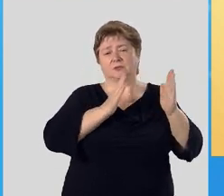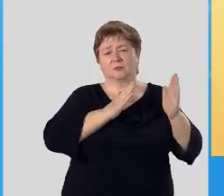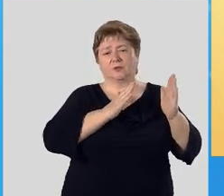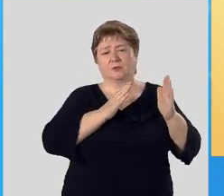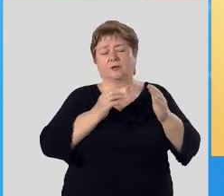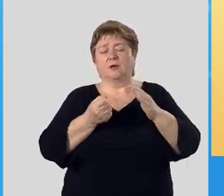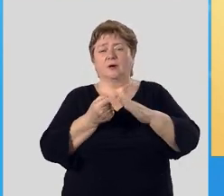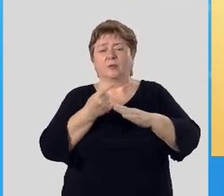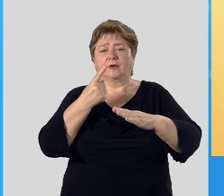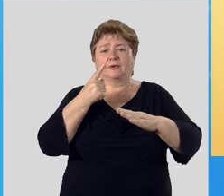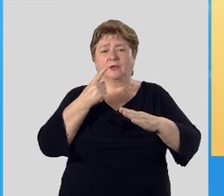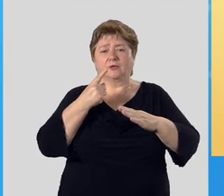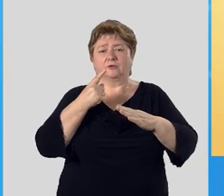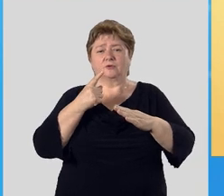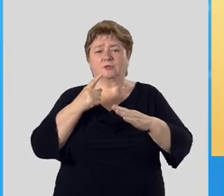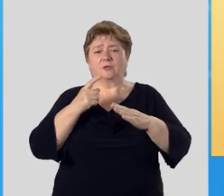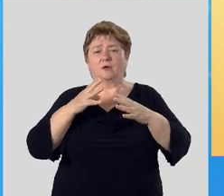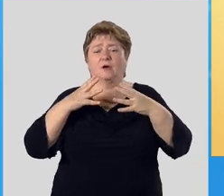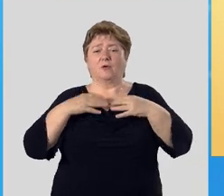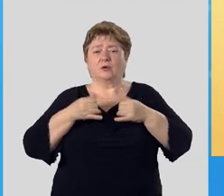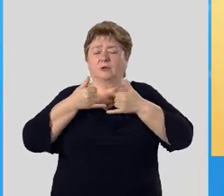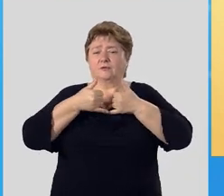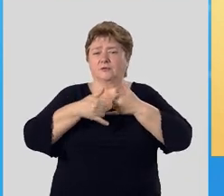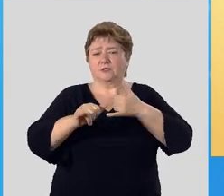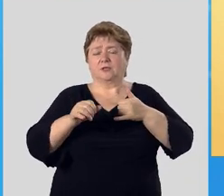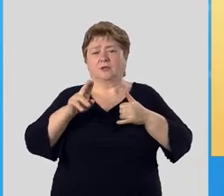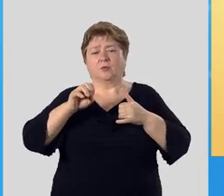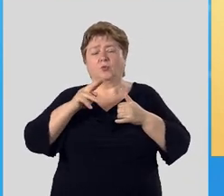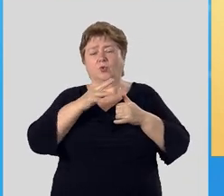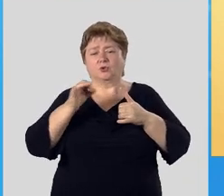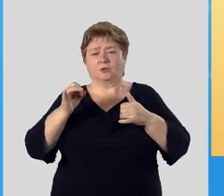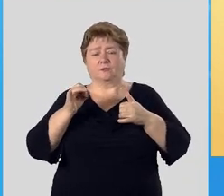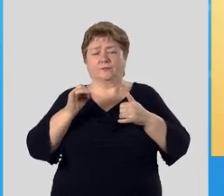появляются органы выделения почки